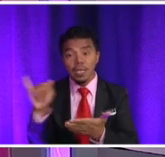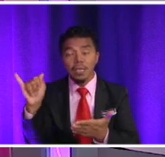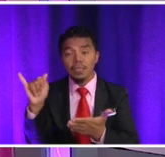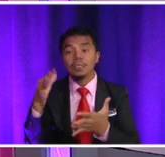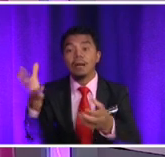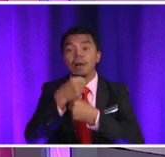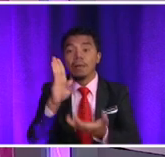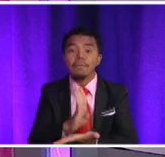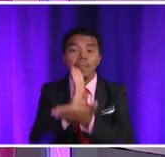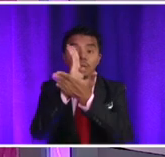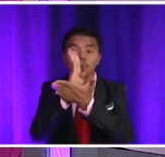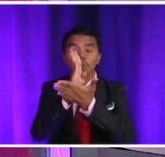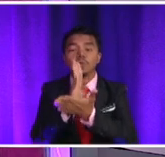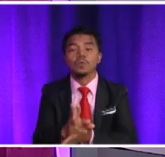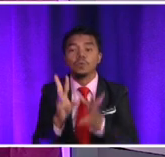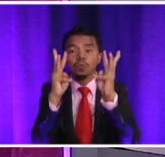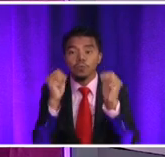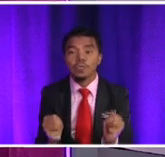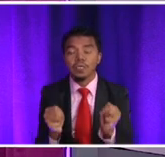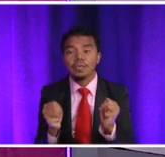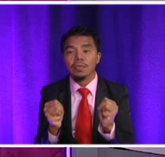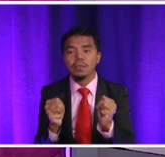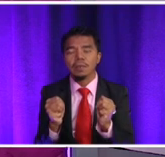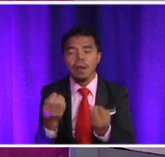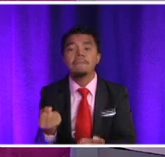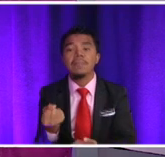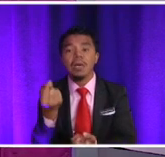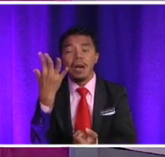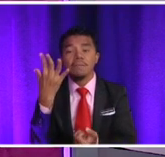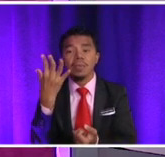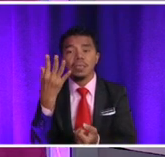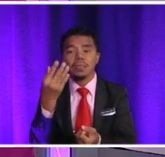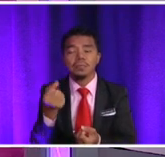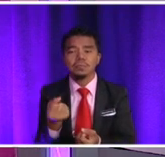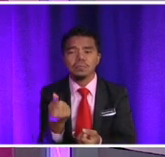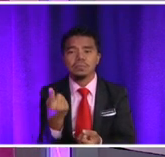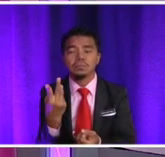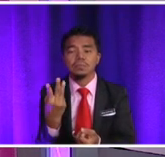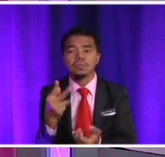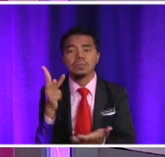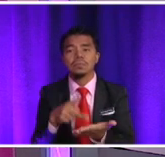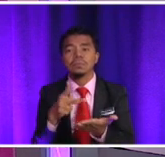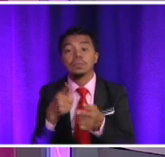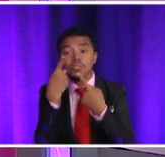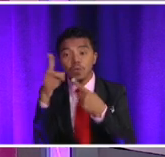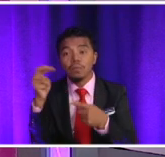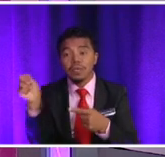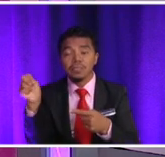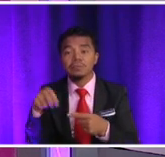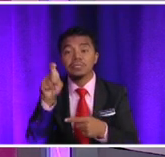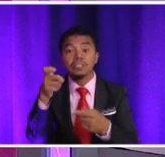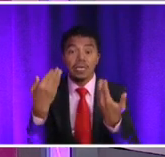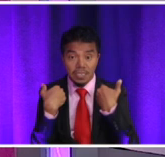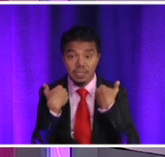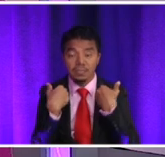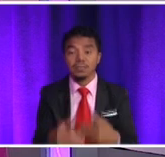bilangan jawaban yang diperlukan Jadi kalau dekat sini ya mesti ada tiga elemen Kenapa